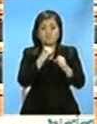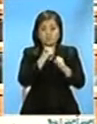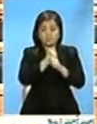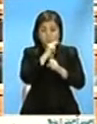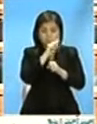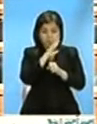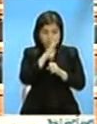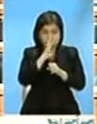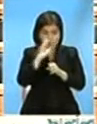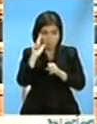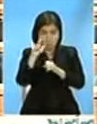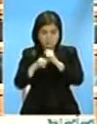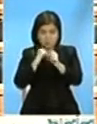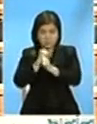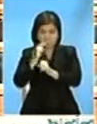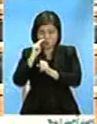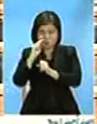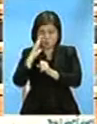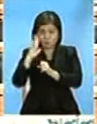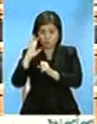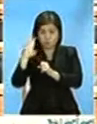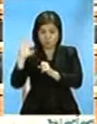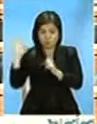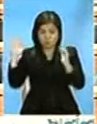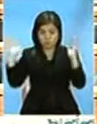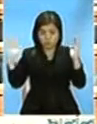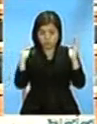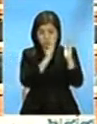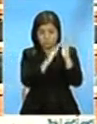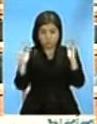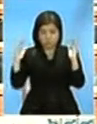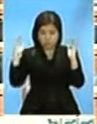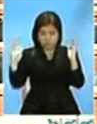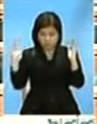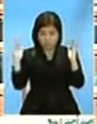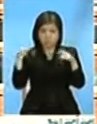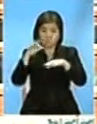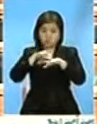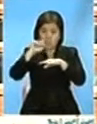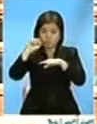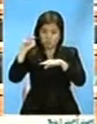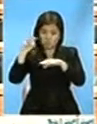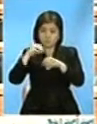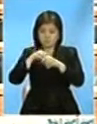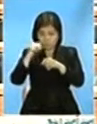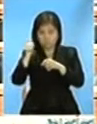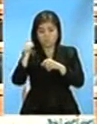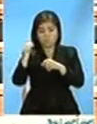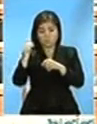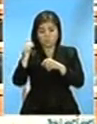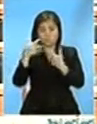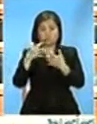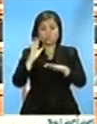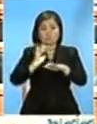ระยะแรกๆท่านประธานก็ไปดูได้ว่าผมเชื่อว่าเขาก็อยู่กันตามปกติแต่ว่าโดยธรรมชาติของนัก